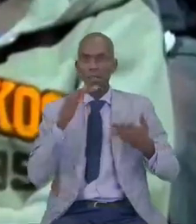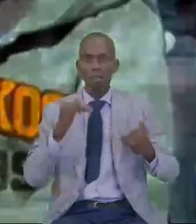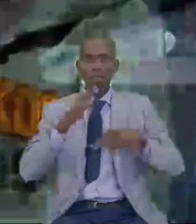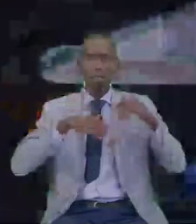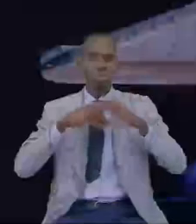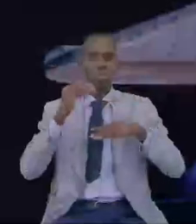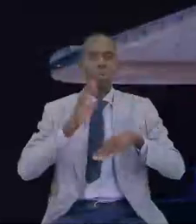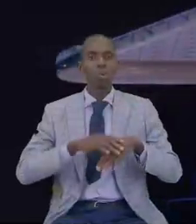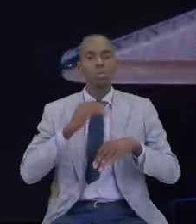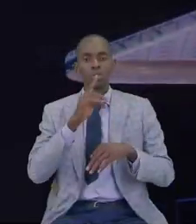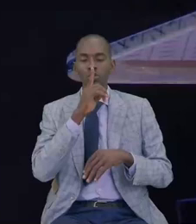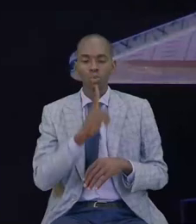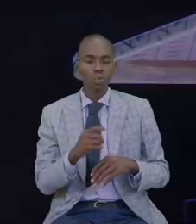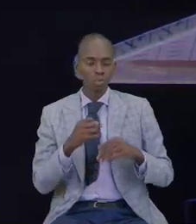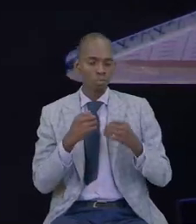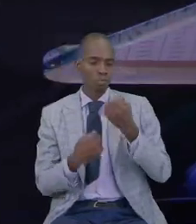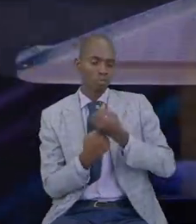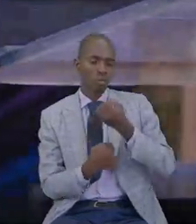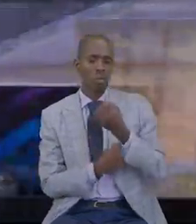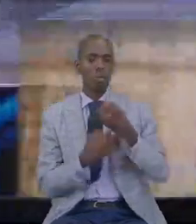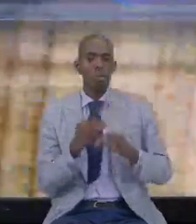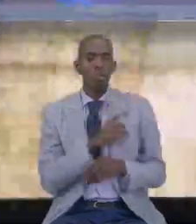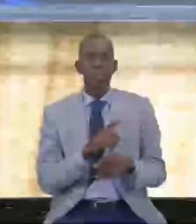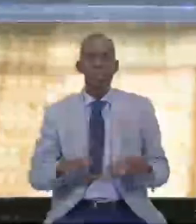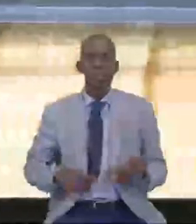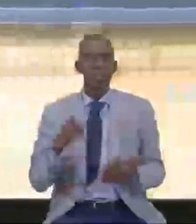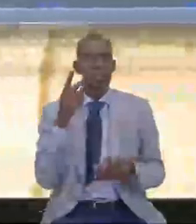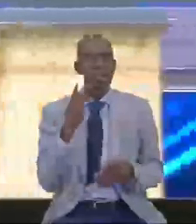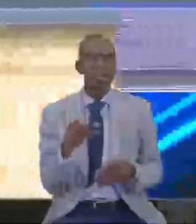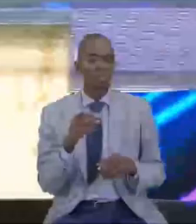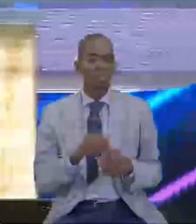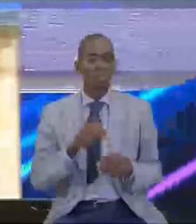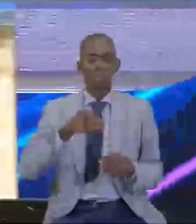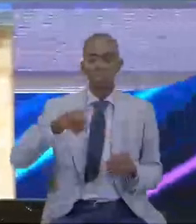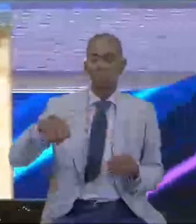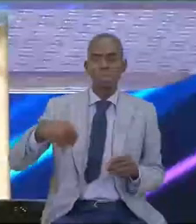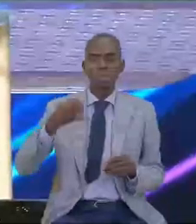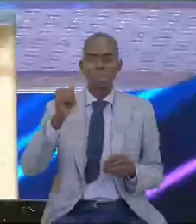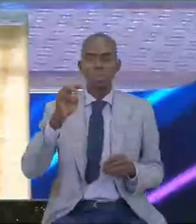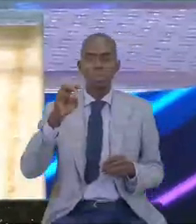Seigneur. Chancelant, Jacques chapitre 1,